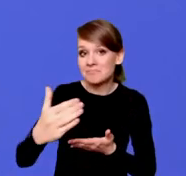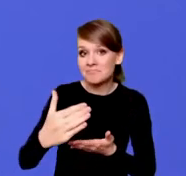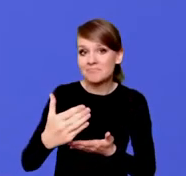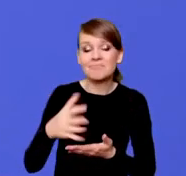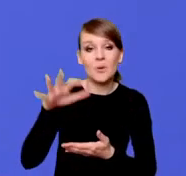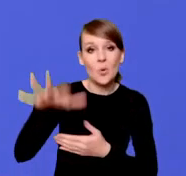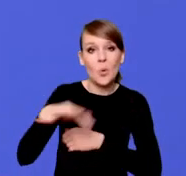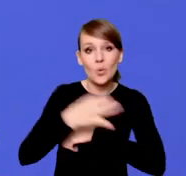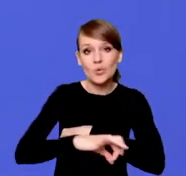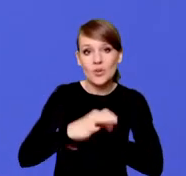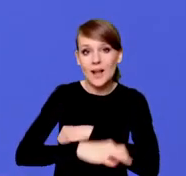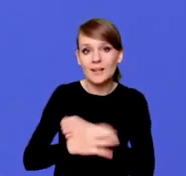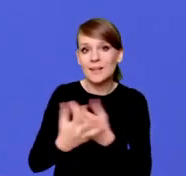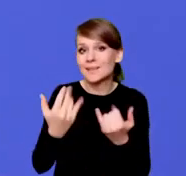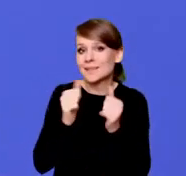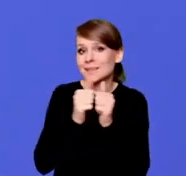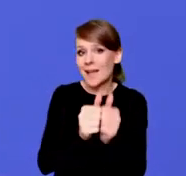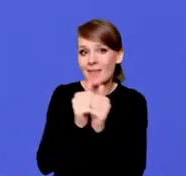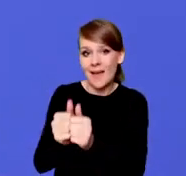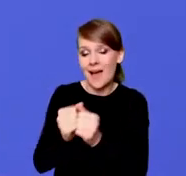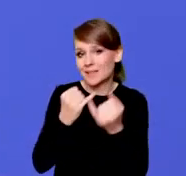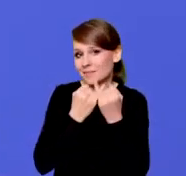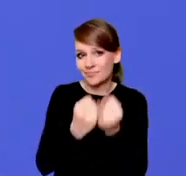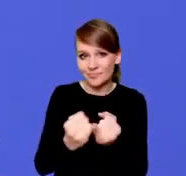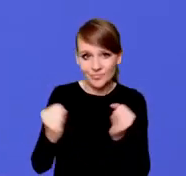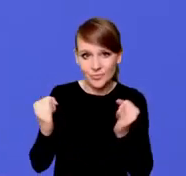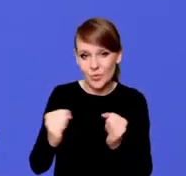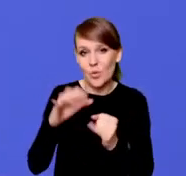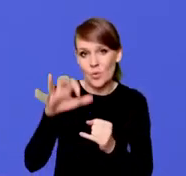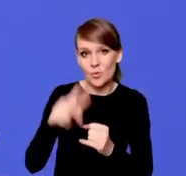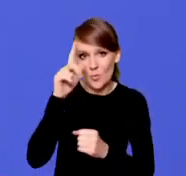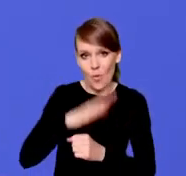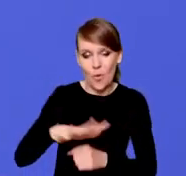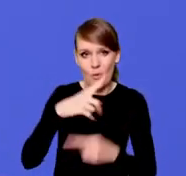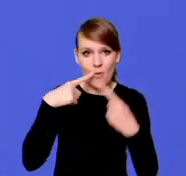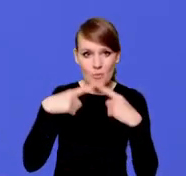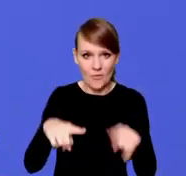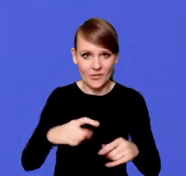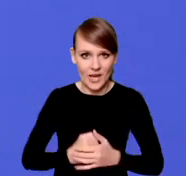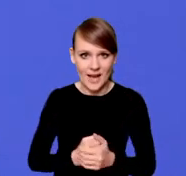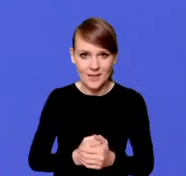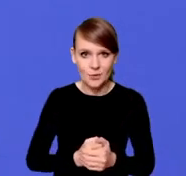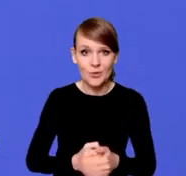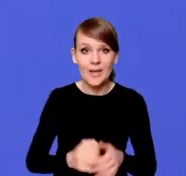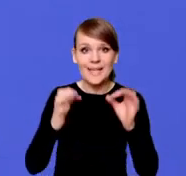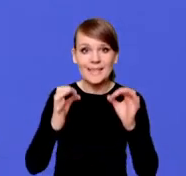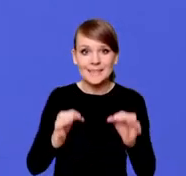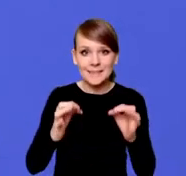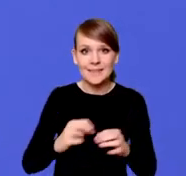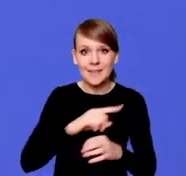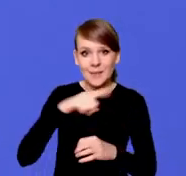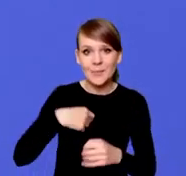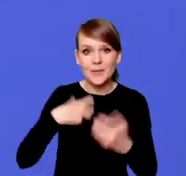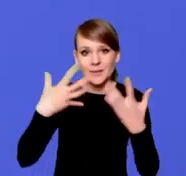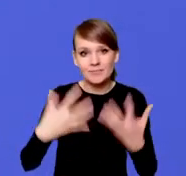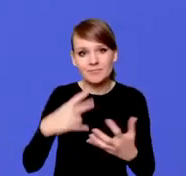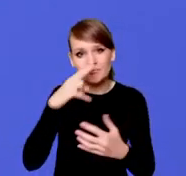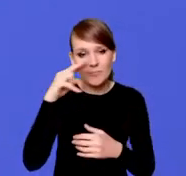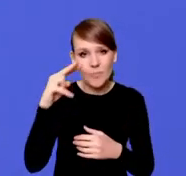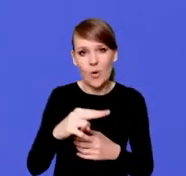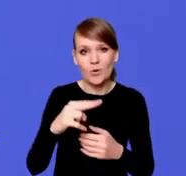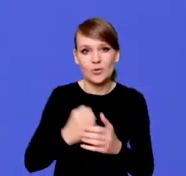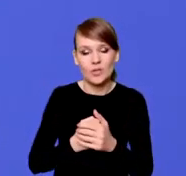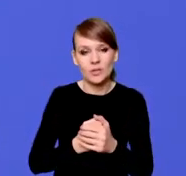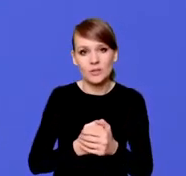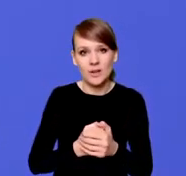akademickim w różnych wymiarach społecznej odpowiedzialności. Dzisiaj chcielibyśmy spojrzeć na społeczną odpowiedzialność